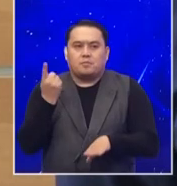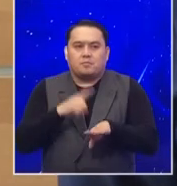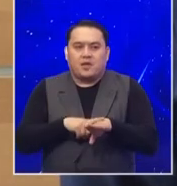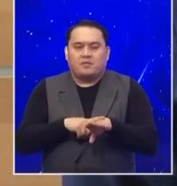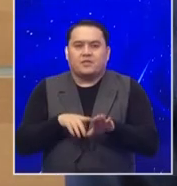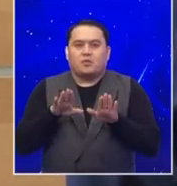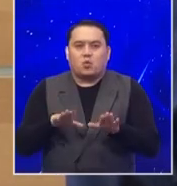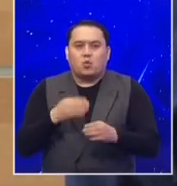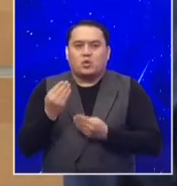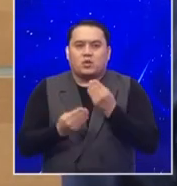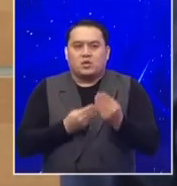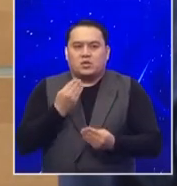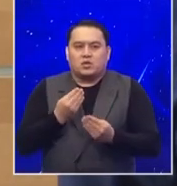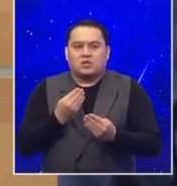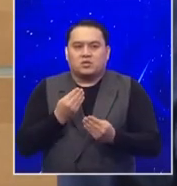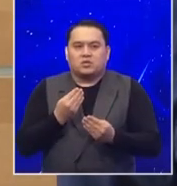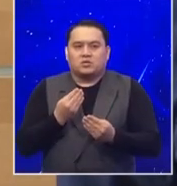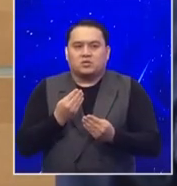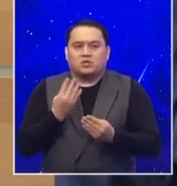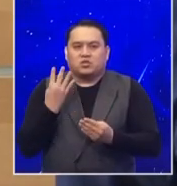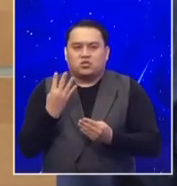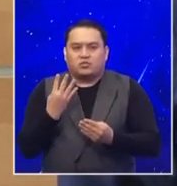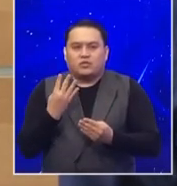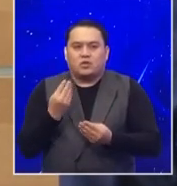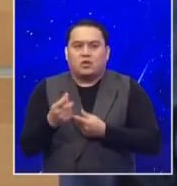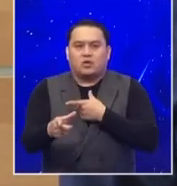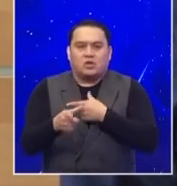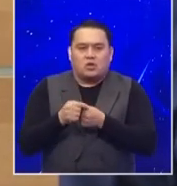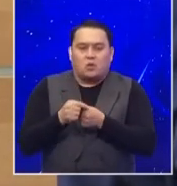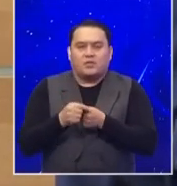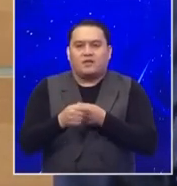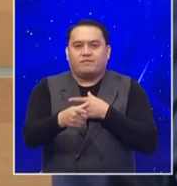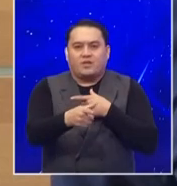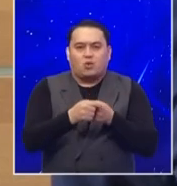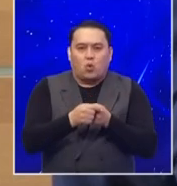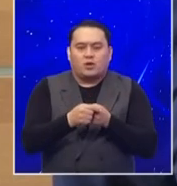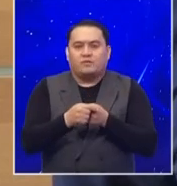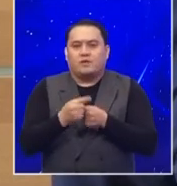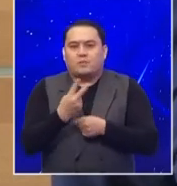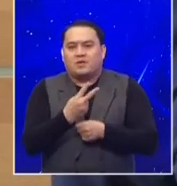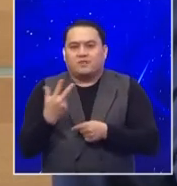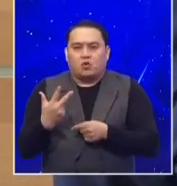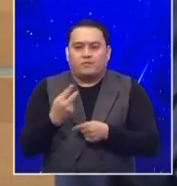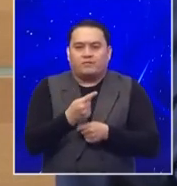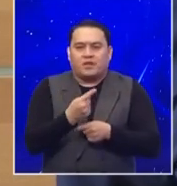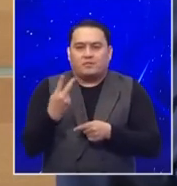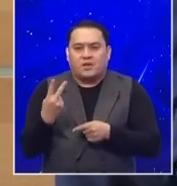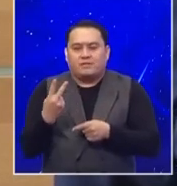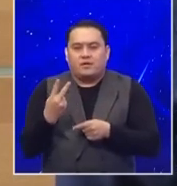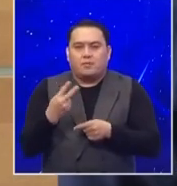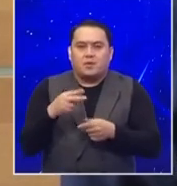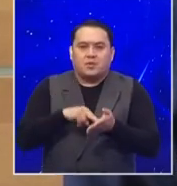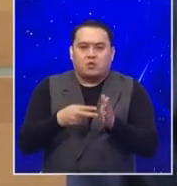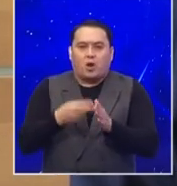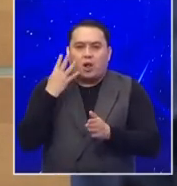место занимает, он играет с четвертым. Кто второе место занимает, тот играет второй с третьим. Вот. То есть, мы планируем с Алматой